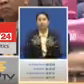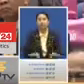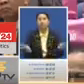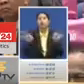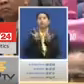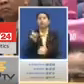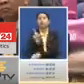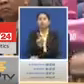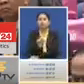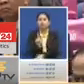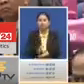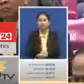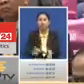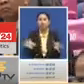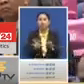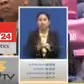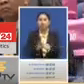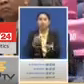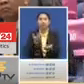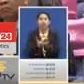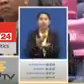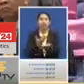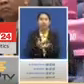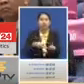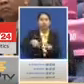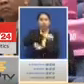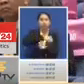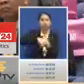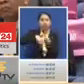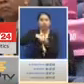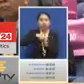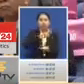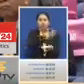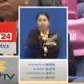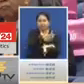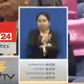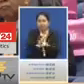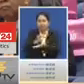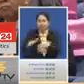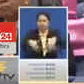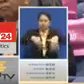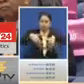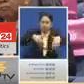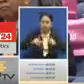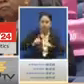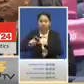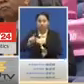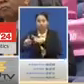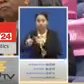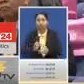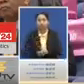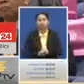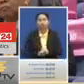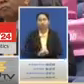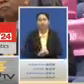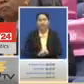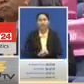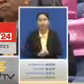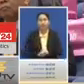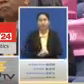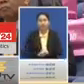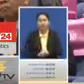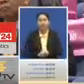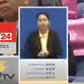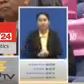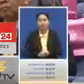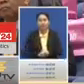คือเรื่องของการกระจายรายได้ผมเองไม่ให้ความสำคัญเรื่องมหาภาคจุลภาค